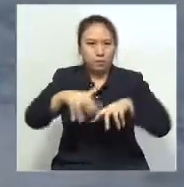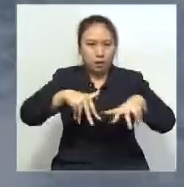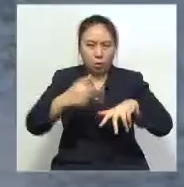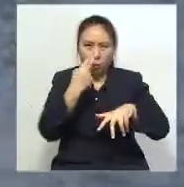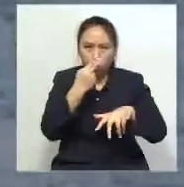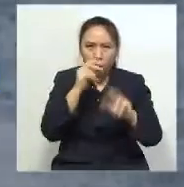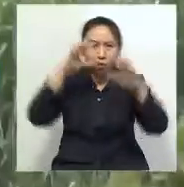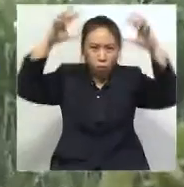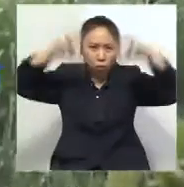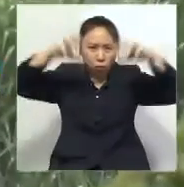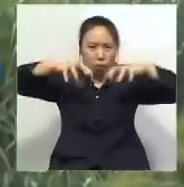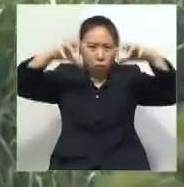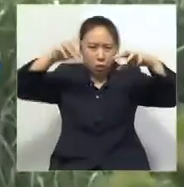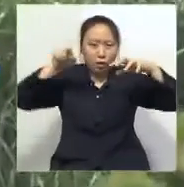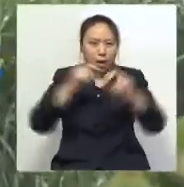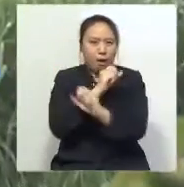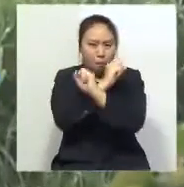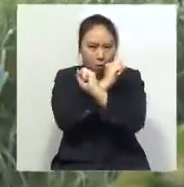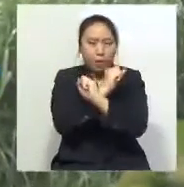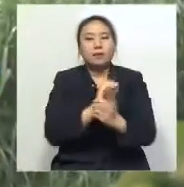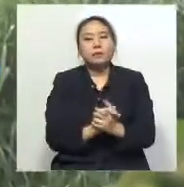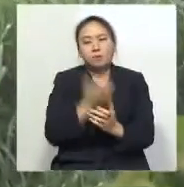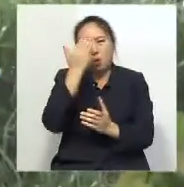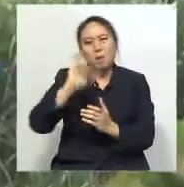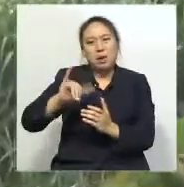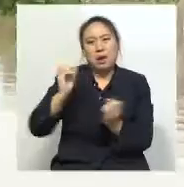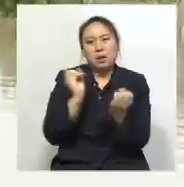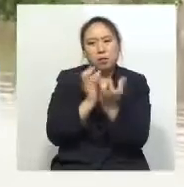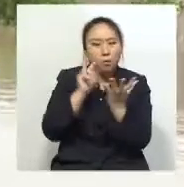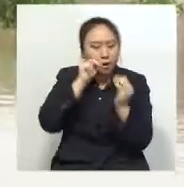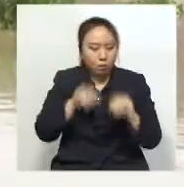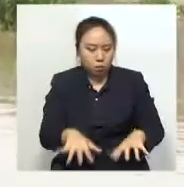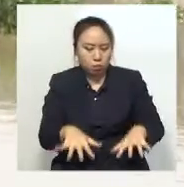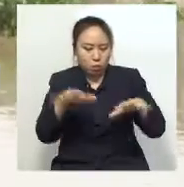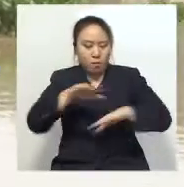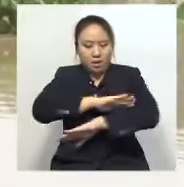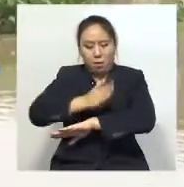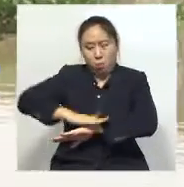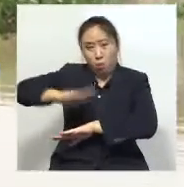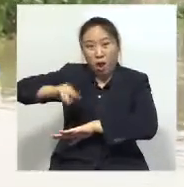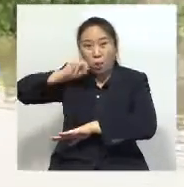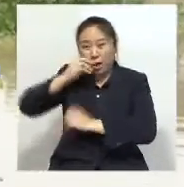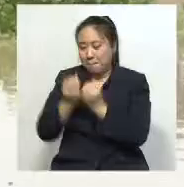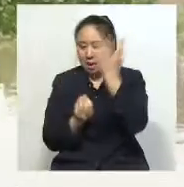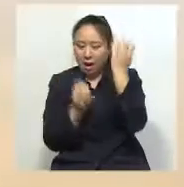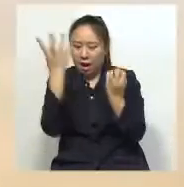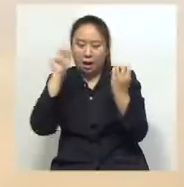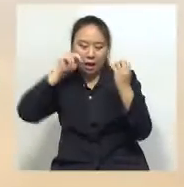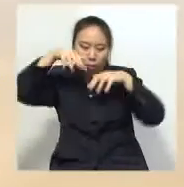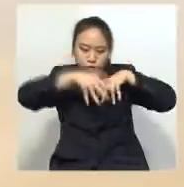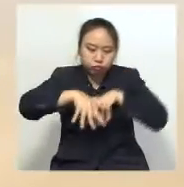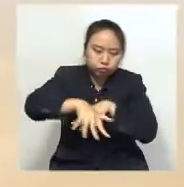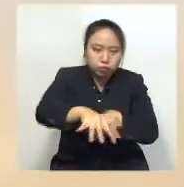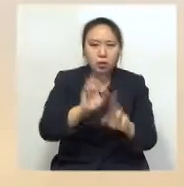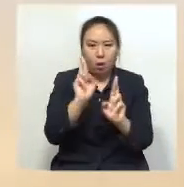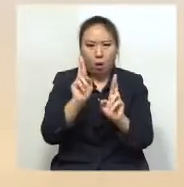ระวังอัตรรายจากฝนตกหนักและฝนตกสะสมที่อาจจะทำให้เกิดนำทวมชับพลานน้ำป่าไหหากไ้ด้วยสำหรบคลื่นลงบริ